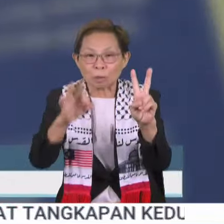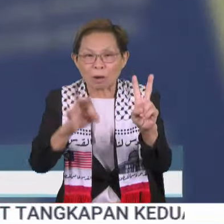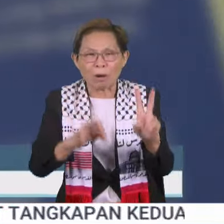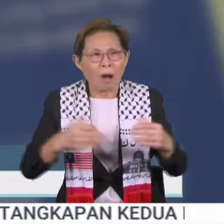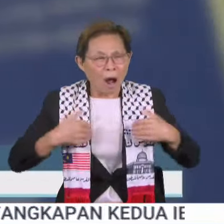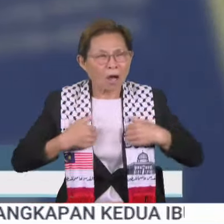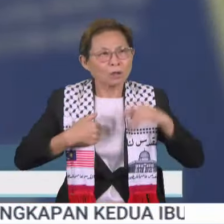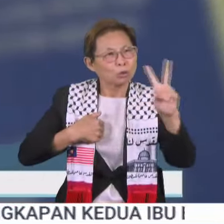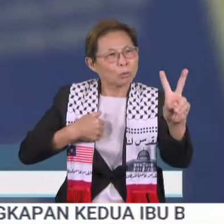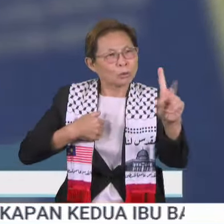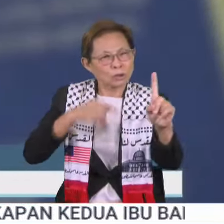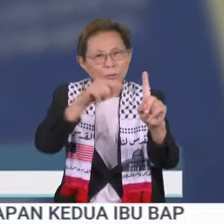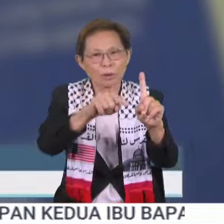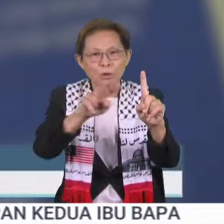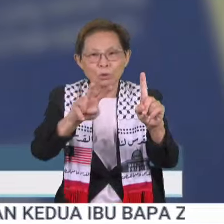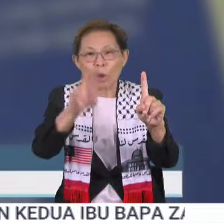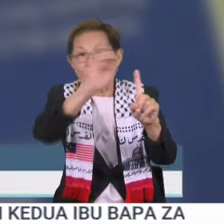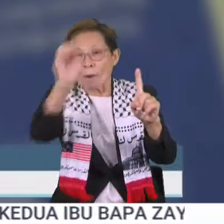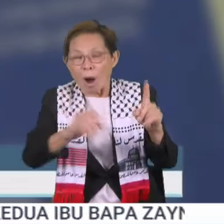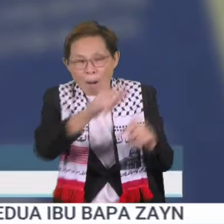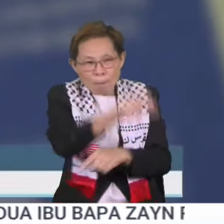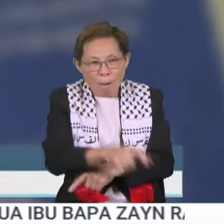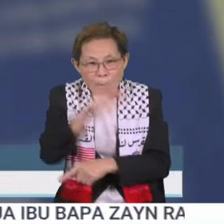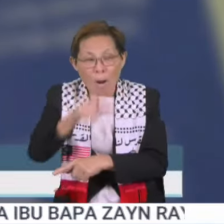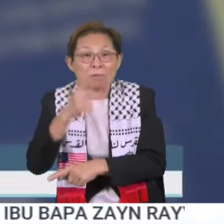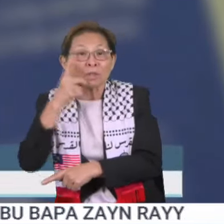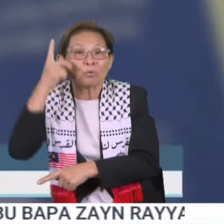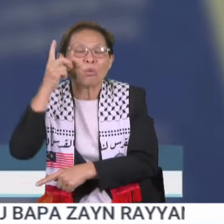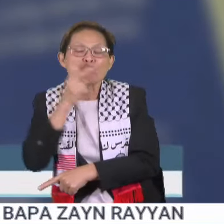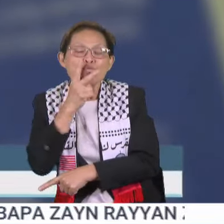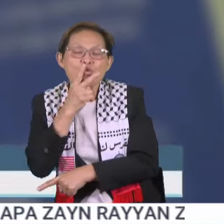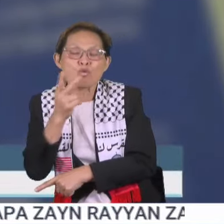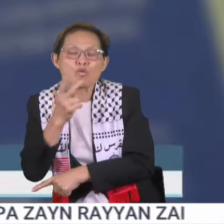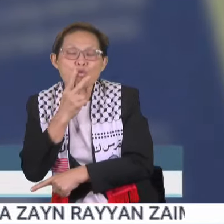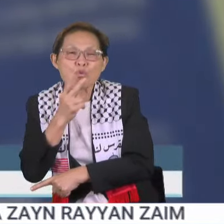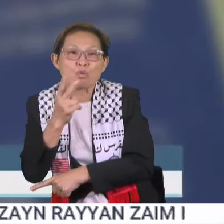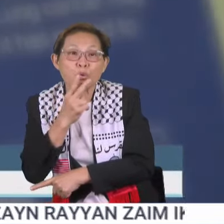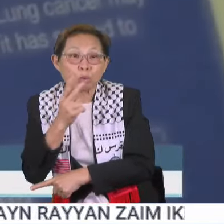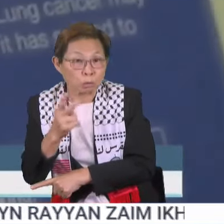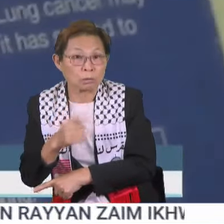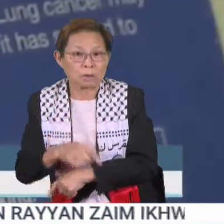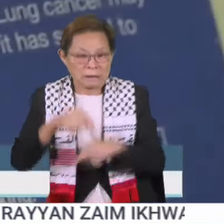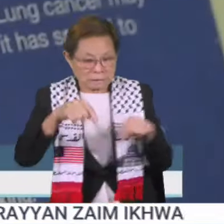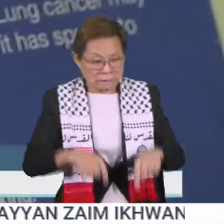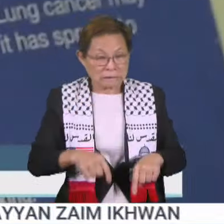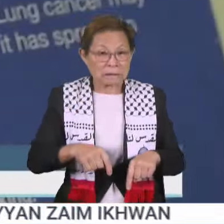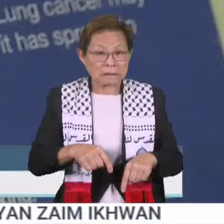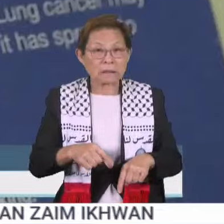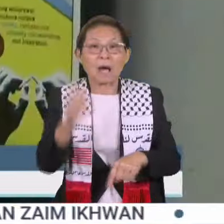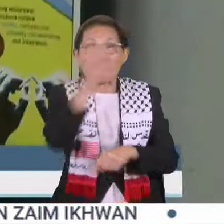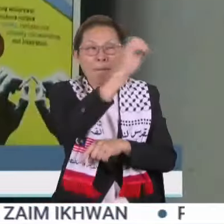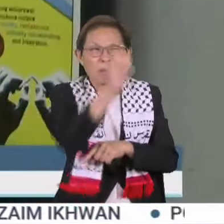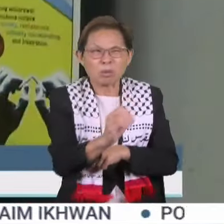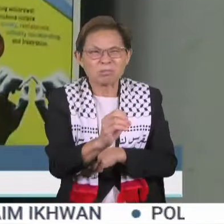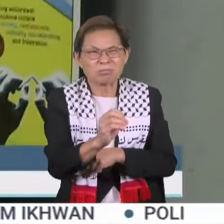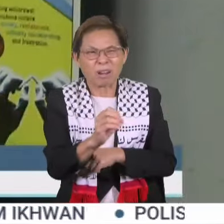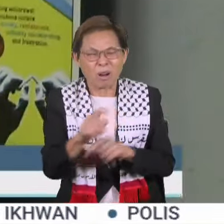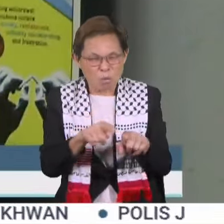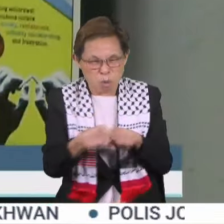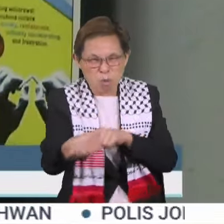21.2% penduduk Malaysia dewasa adalah perokok. di sini walaupun nilainya peratusan itu tidaklah